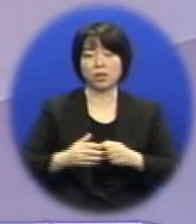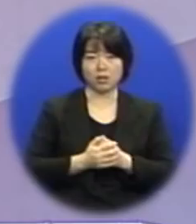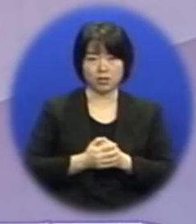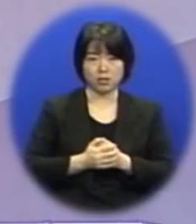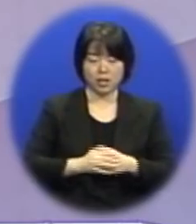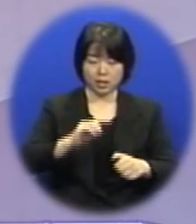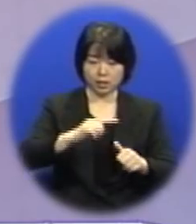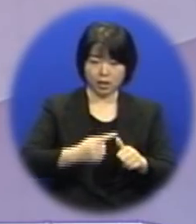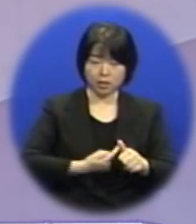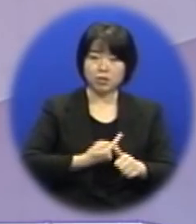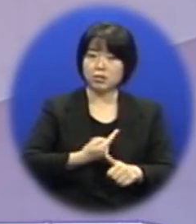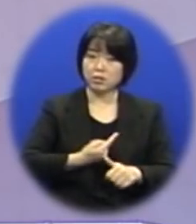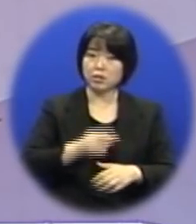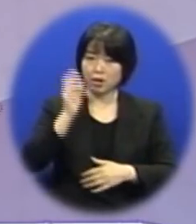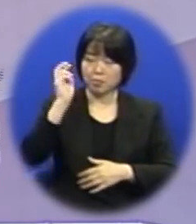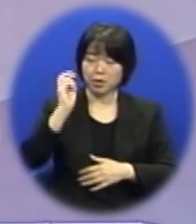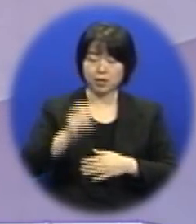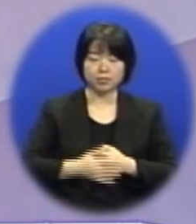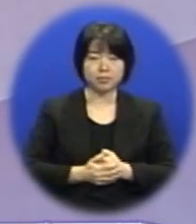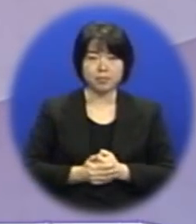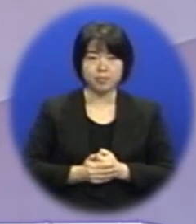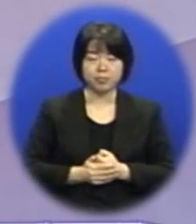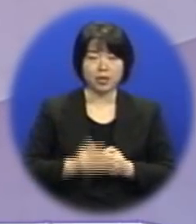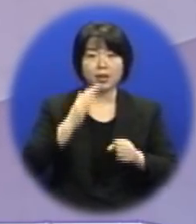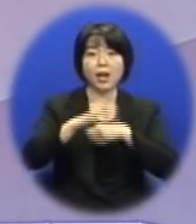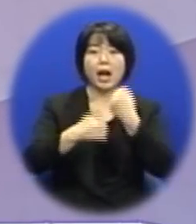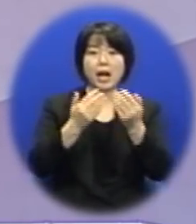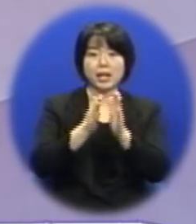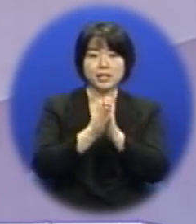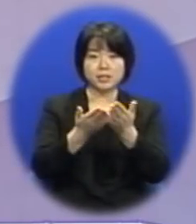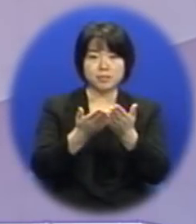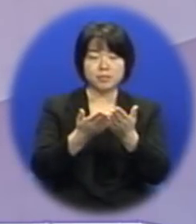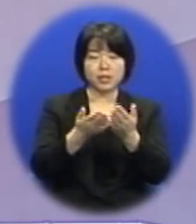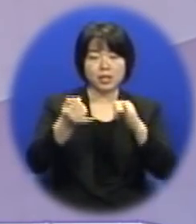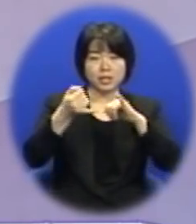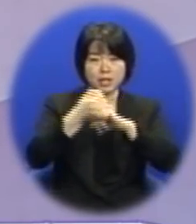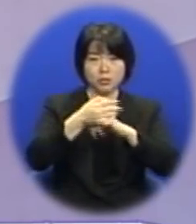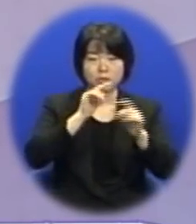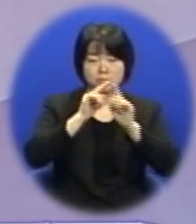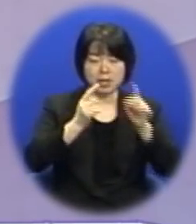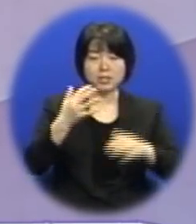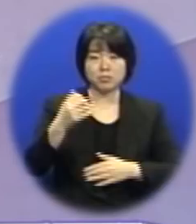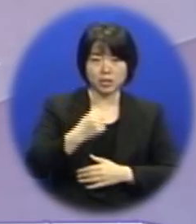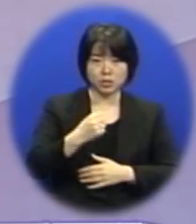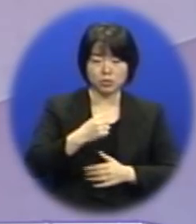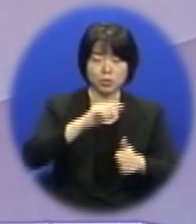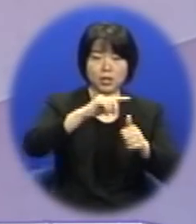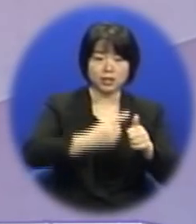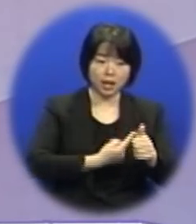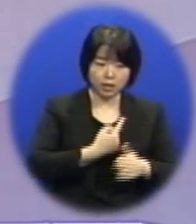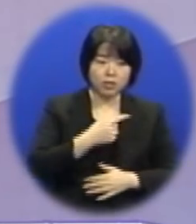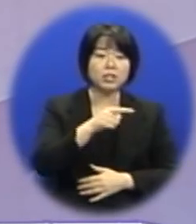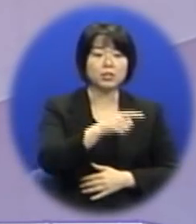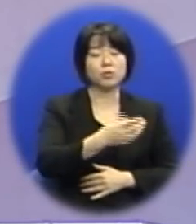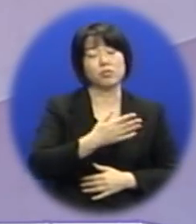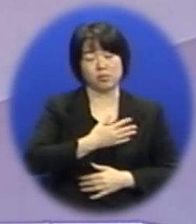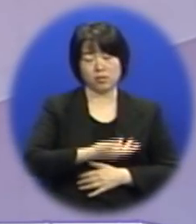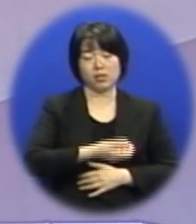당연히 그렇게 하시겠죠. 하나님의 약속의 말씀을 가지고 당연히 이것은 내